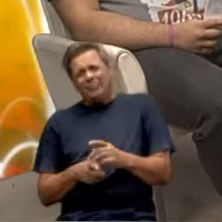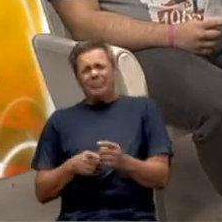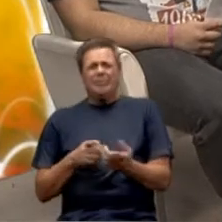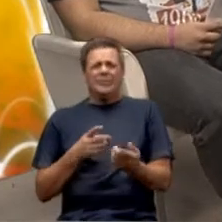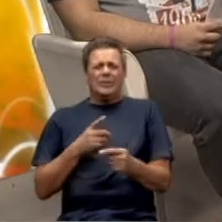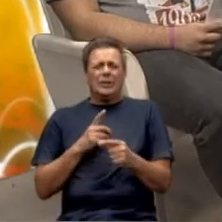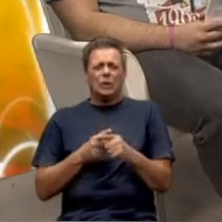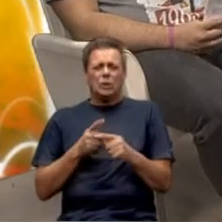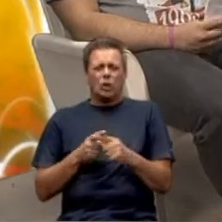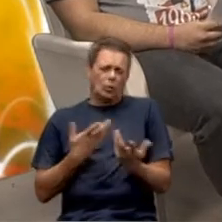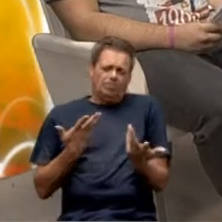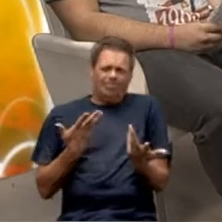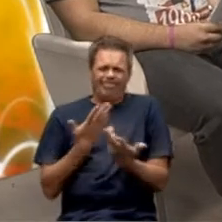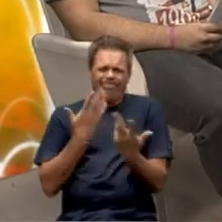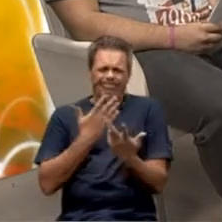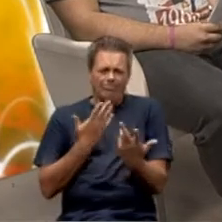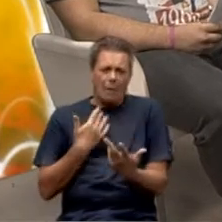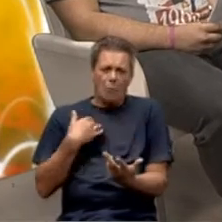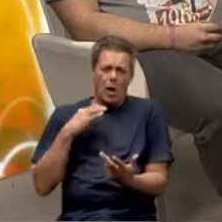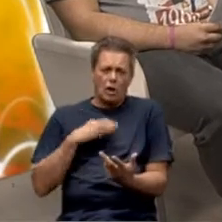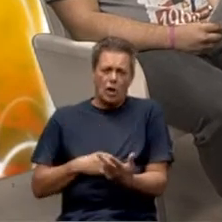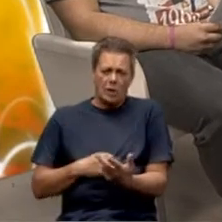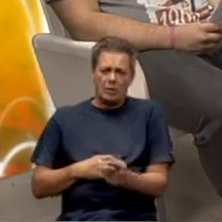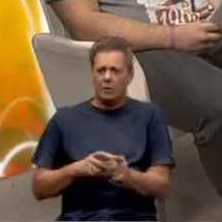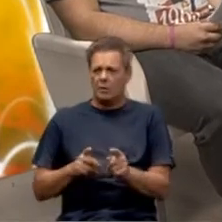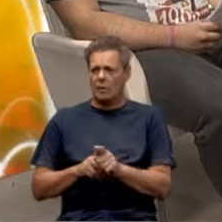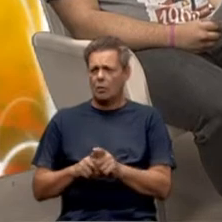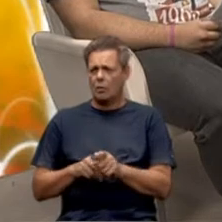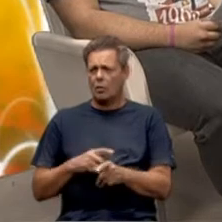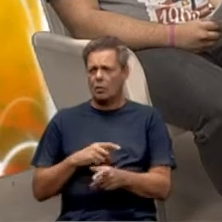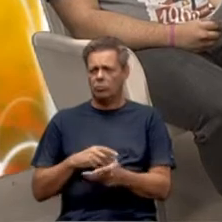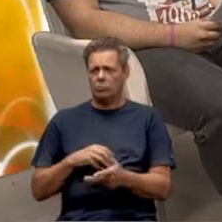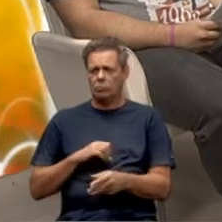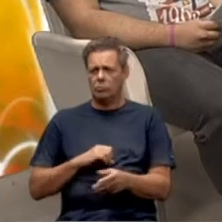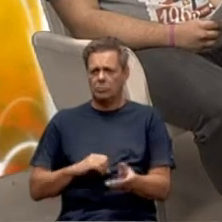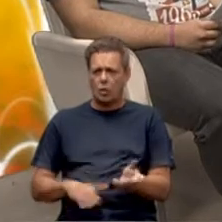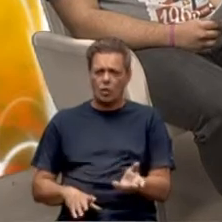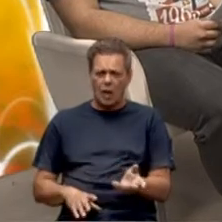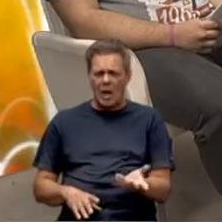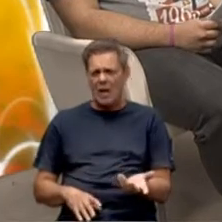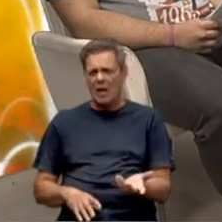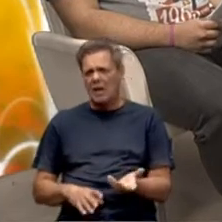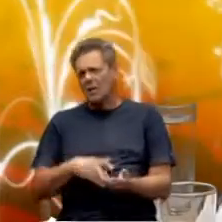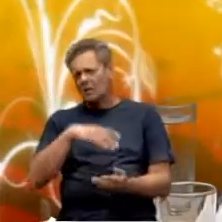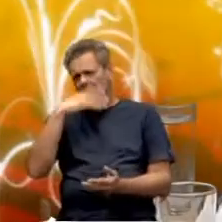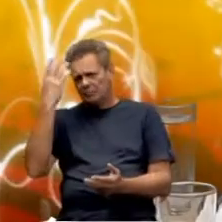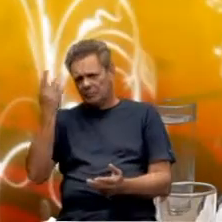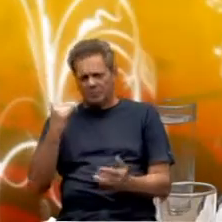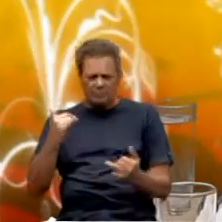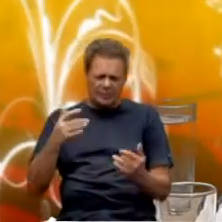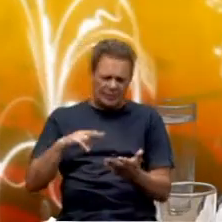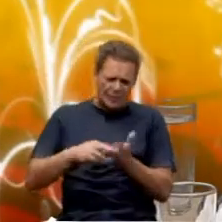Roditelja. Moja kćer je isto rođena s jednom manom, pa nije mogla dosta živjeti kao druga djeca do 7., 8., 9.